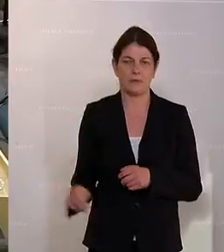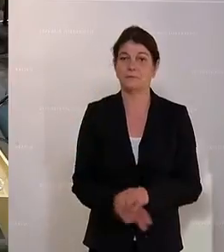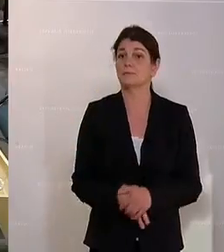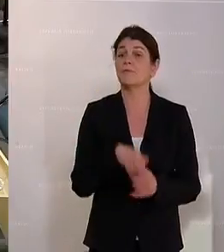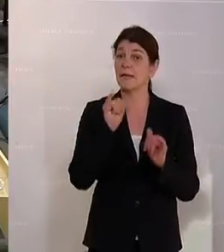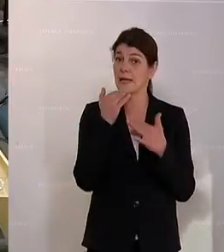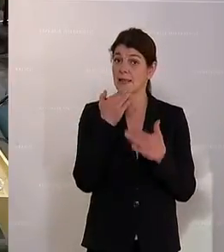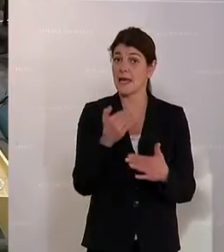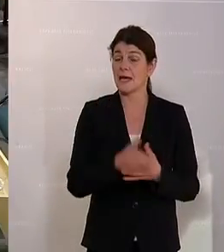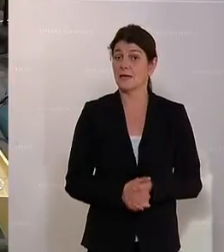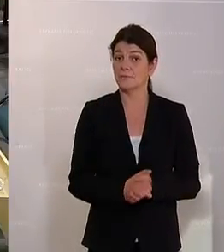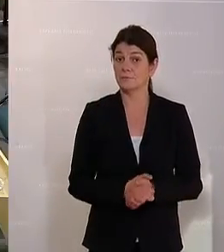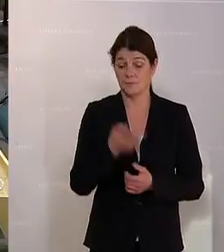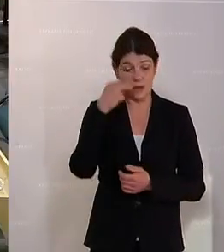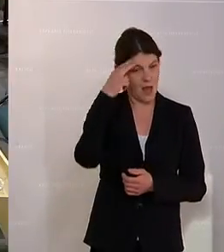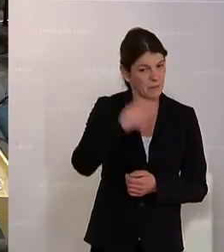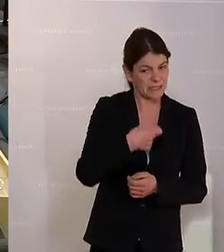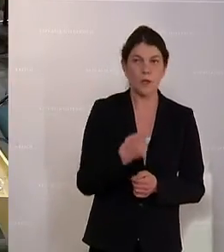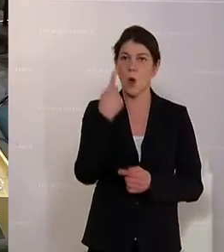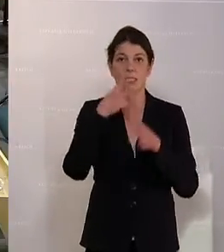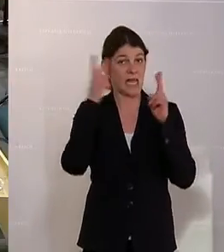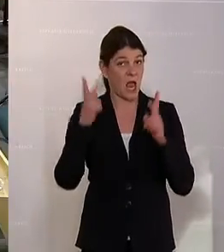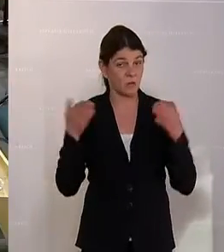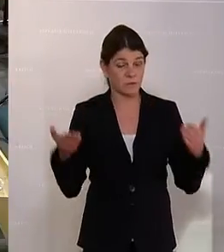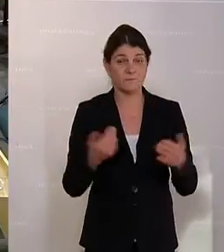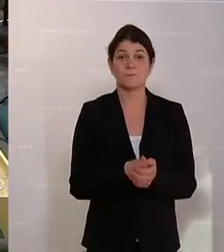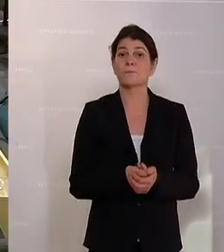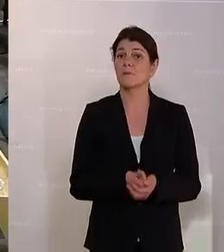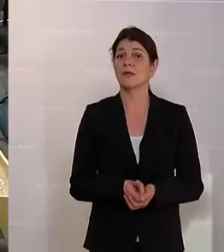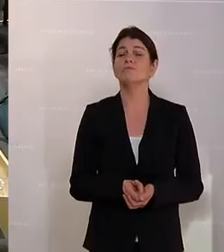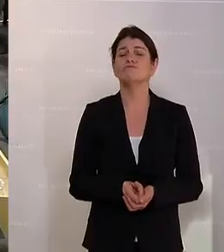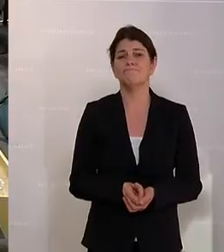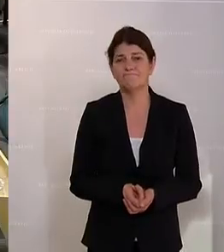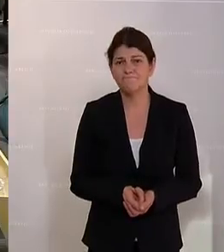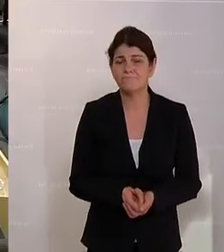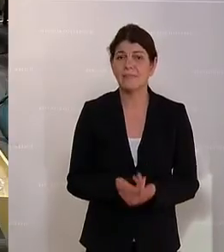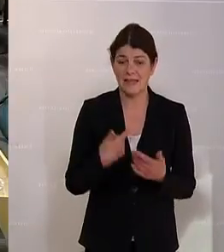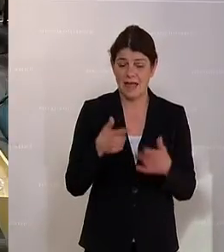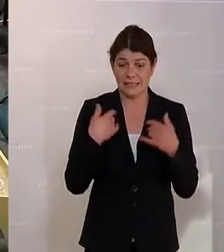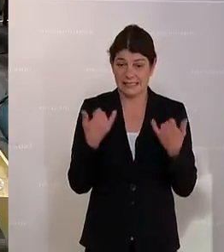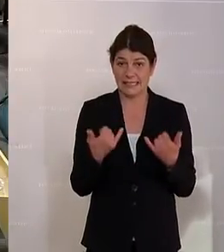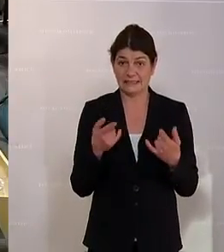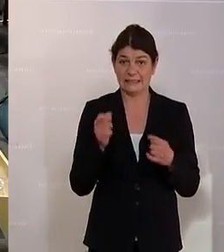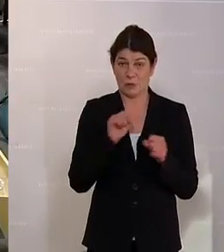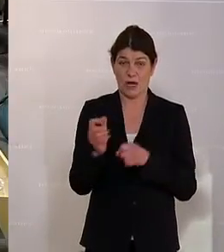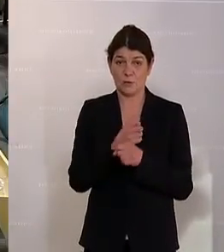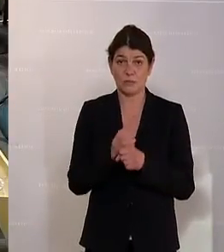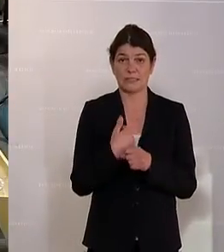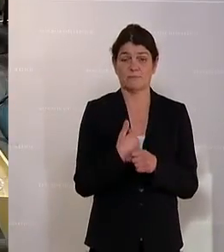Heinz Fassmann, Wissenschaftsminister, meldet sich zu Wort. Ich darf vielleicht die Gelegenheit nutzen, bevor